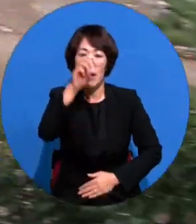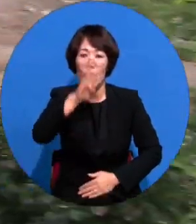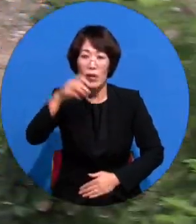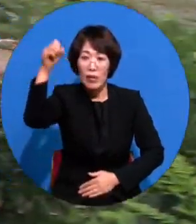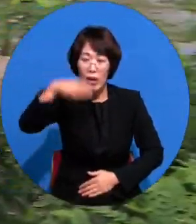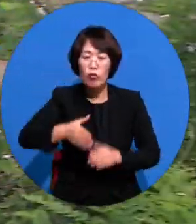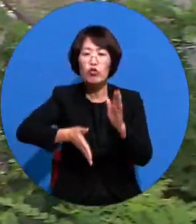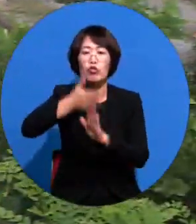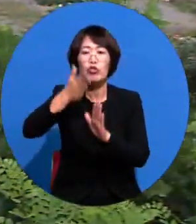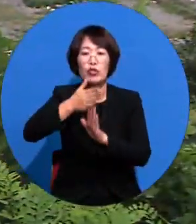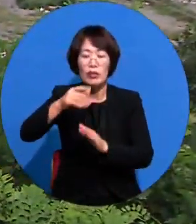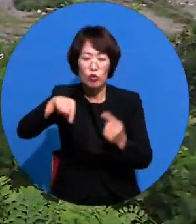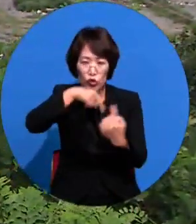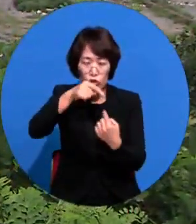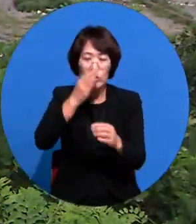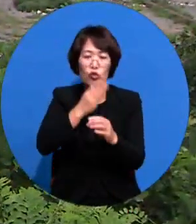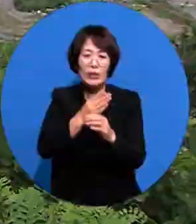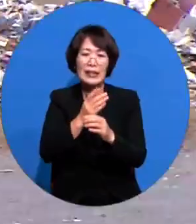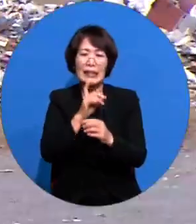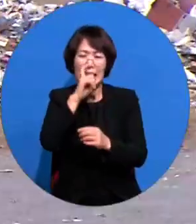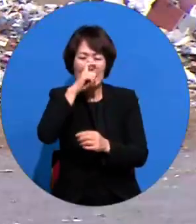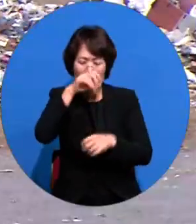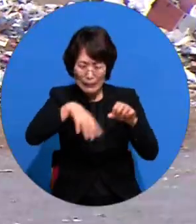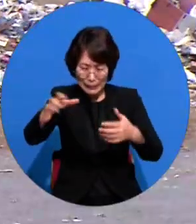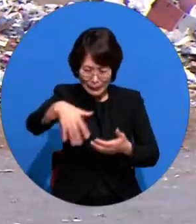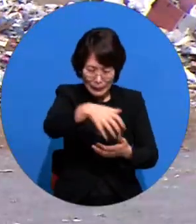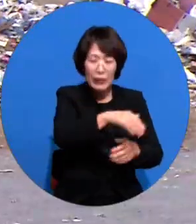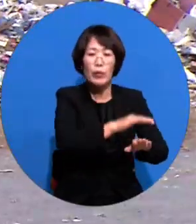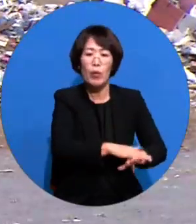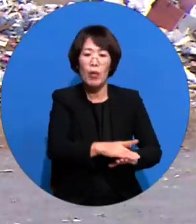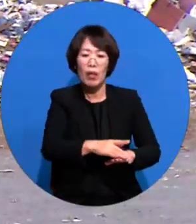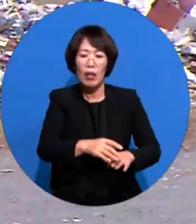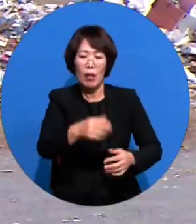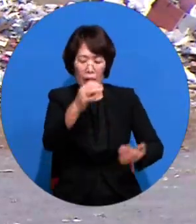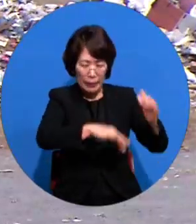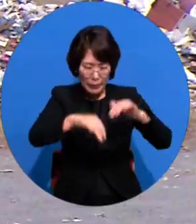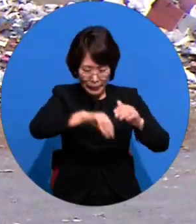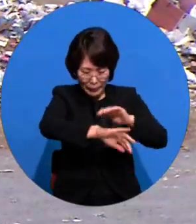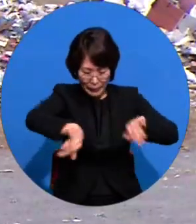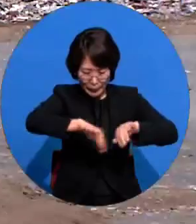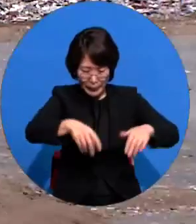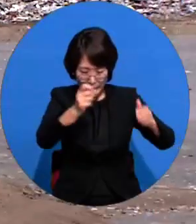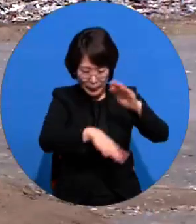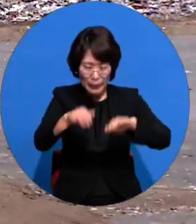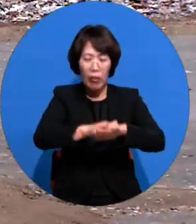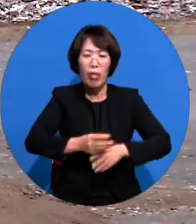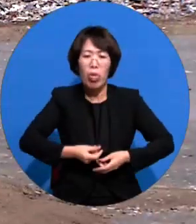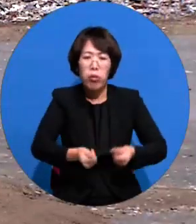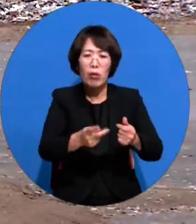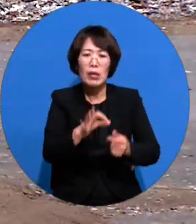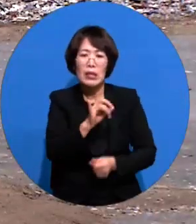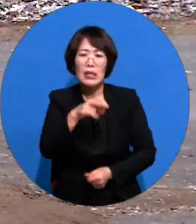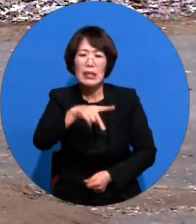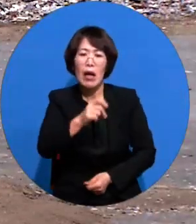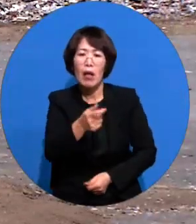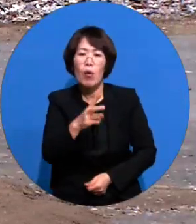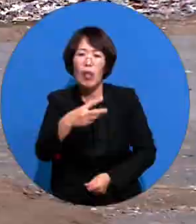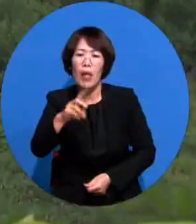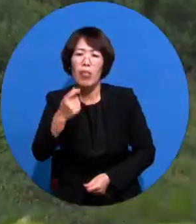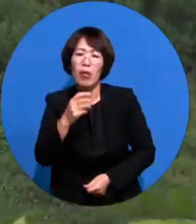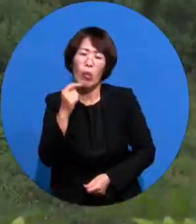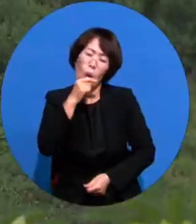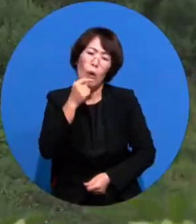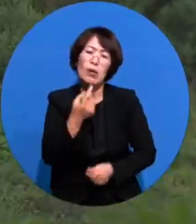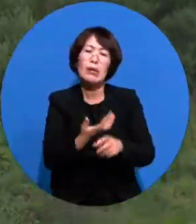광양시가 운영하는 생활폐기물 매립장. 쓰레기가 분해되는 과정에서 이산화탄소나 메탄 같은 온실가스가